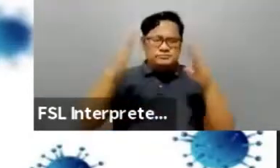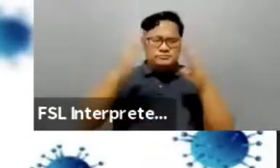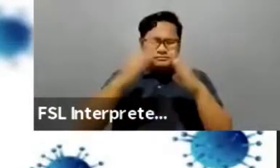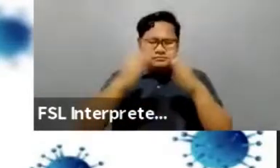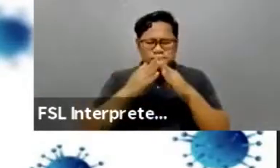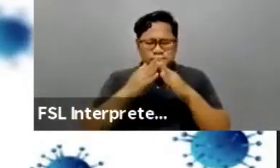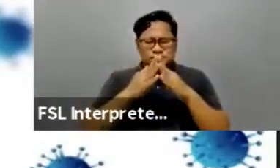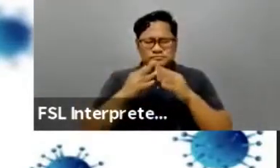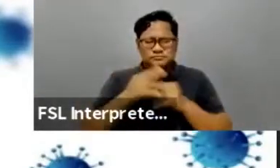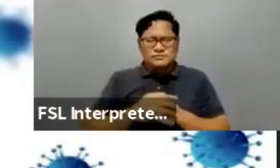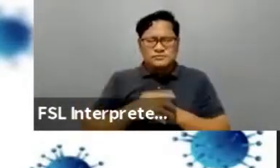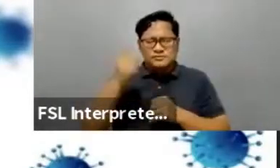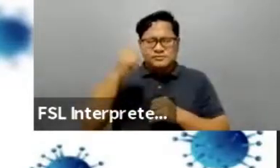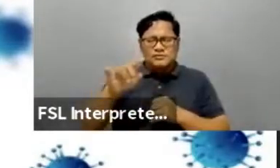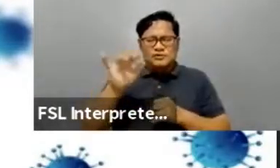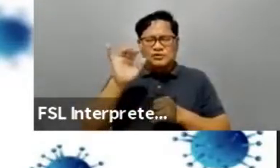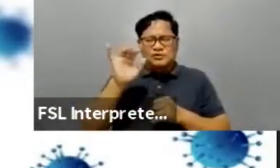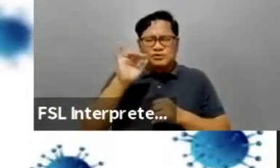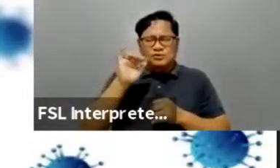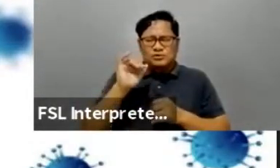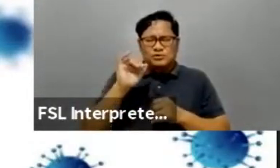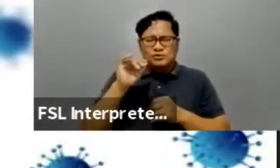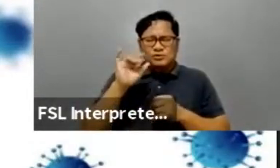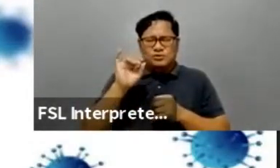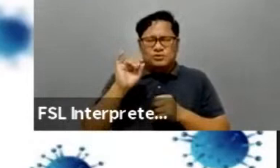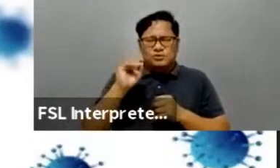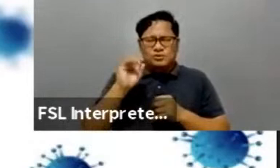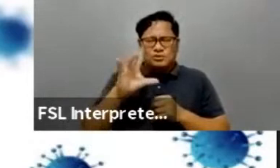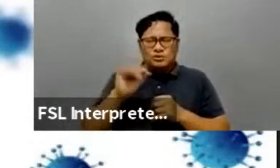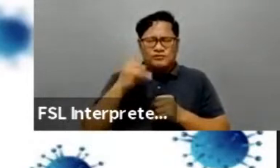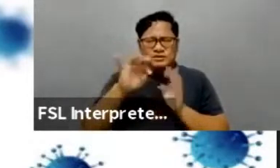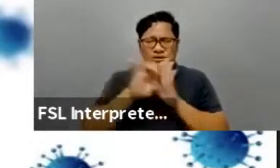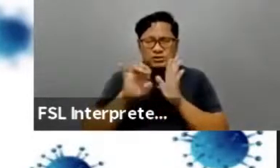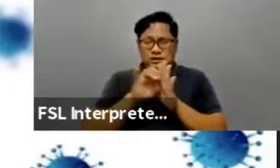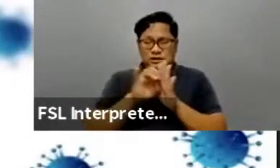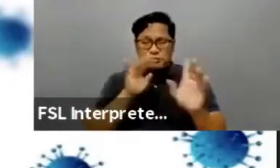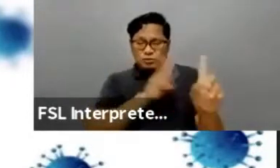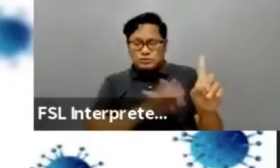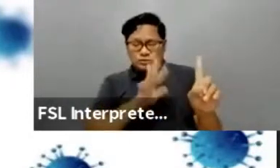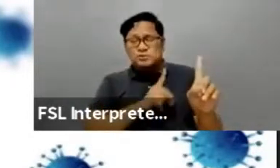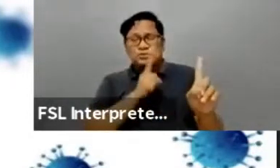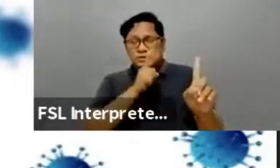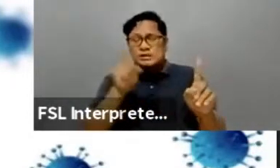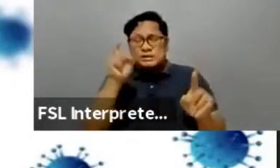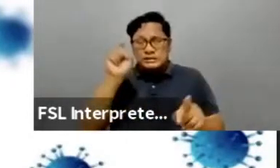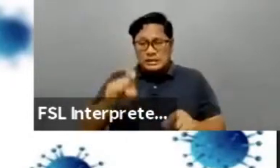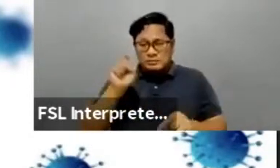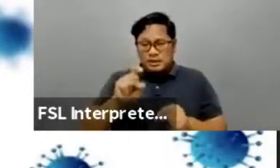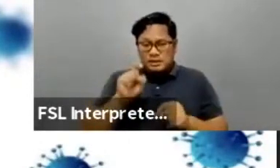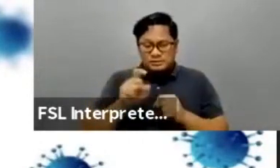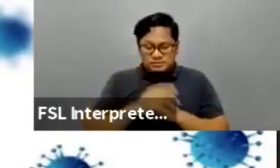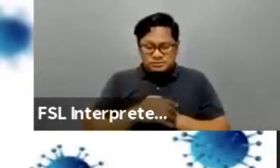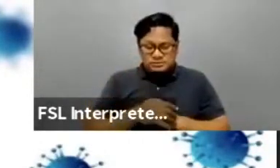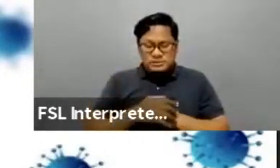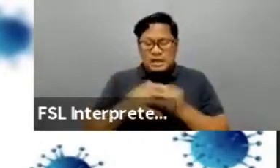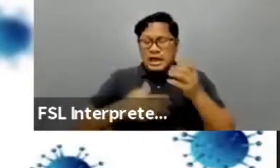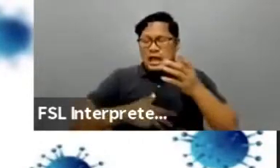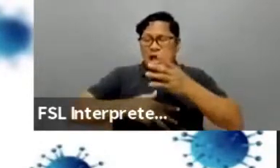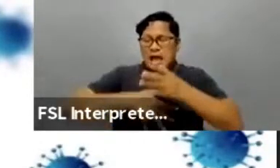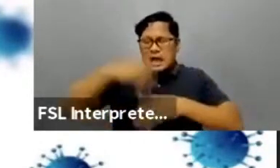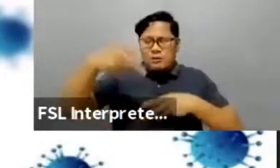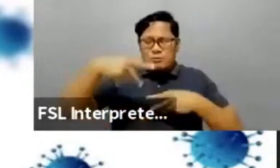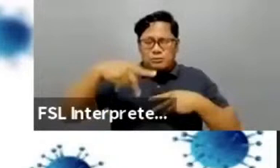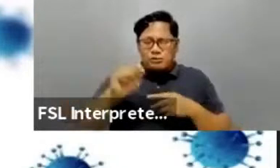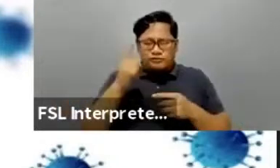of COVID-19 cases. Kung titingnan natin, ang dapat na output ng